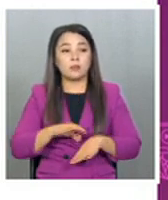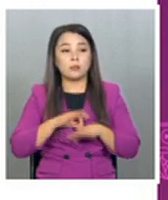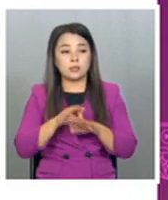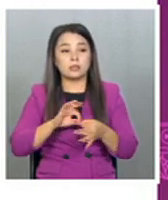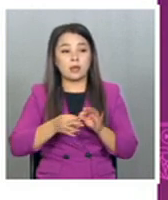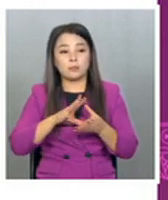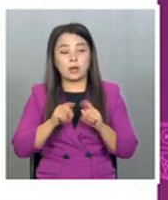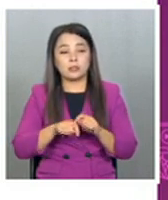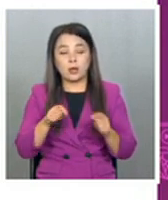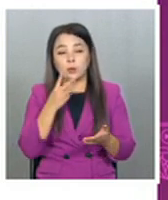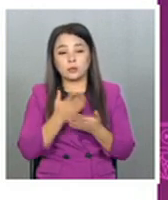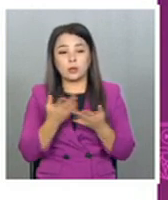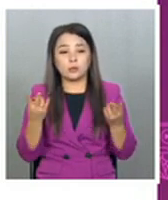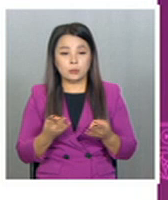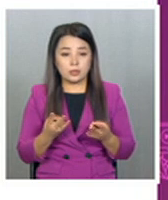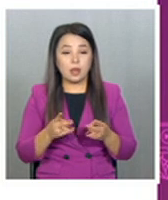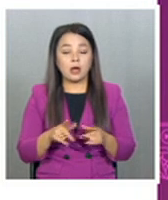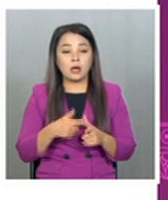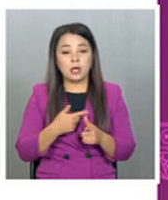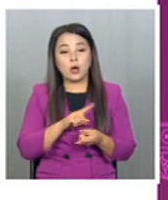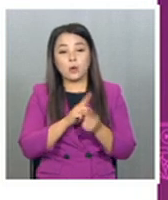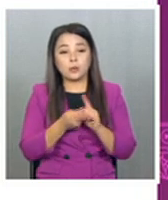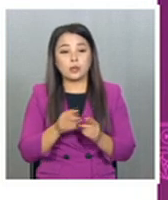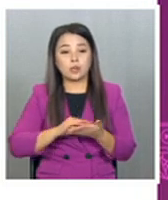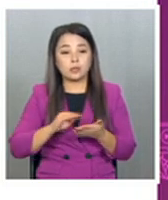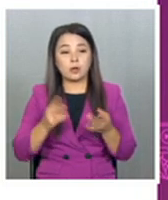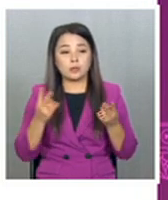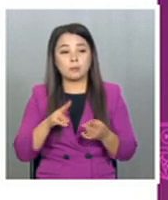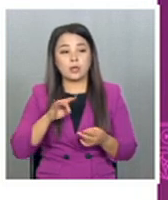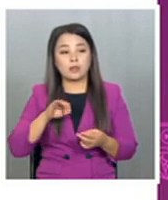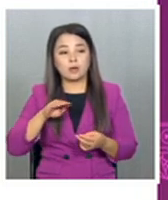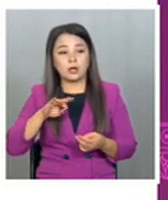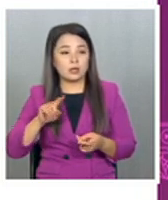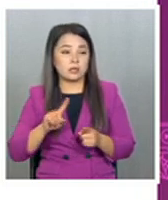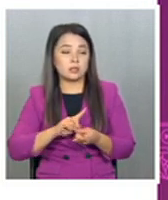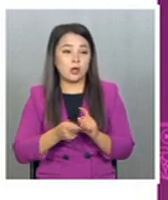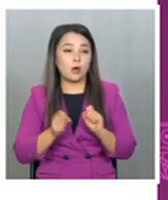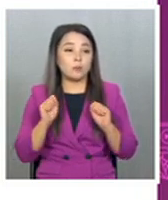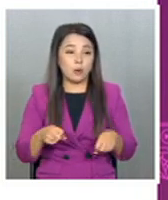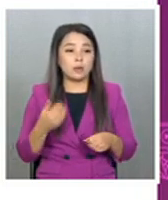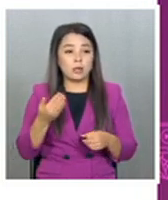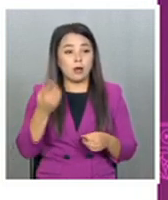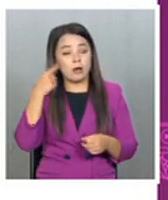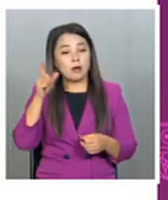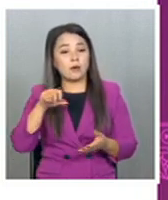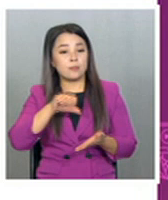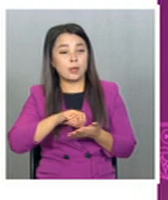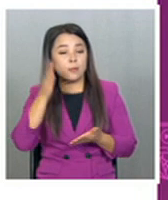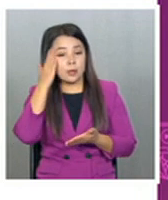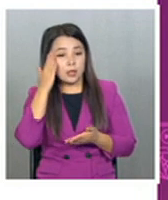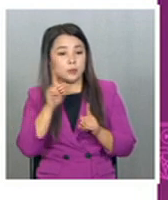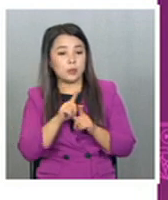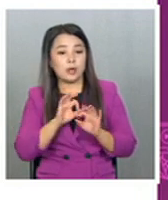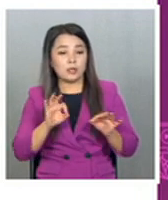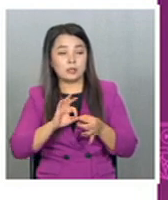анық көрсетіліп тұру керек. Атауын өзгертіп жазу, перифраз жасап беруге болады. Автордың пікірі кіріспеде айтылып кетуі